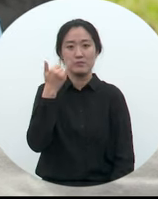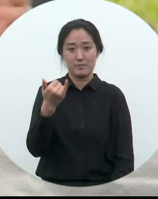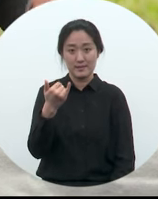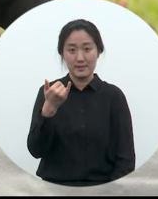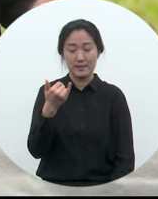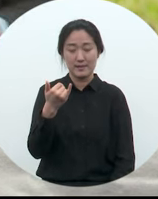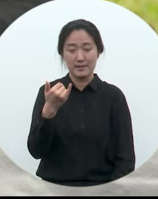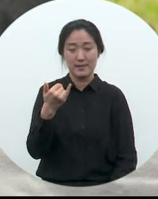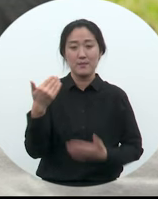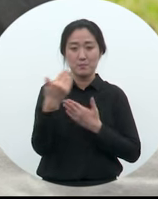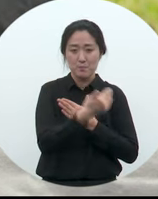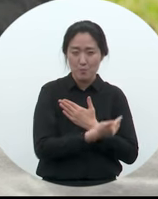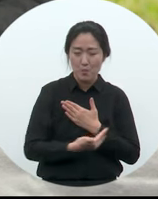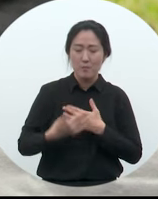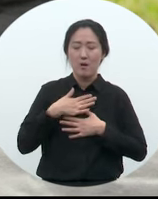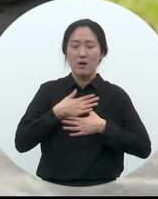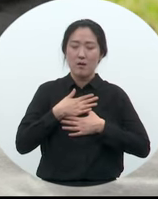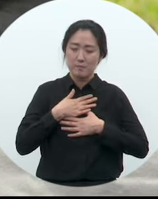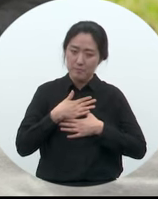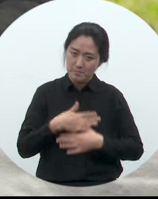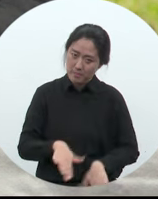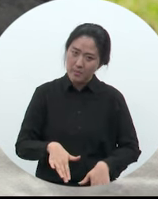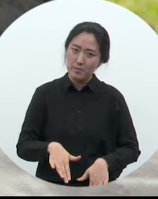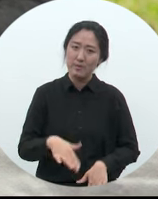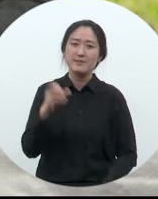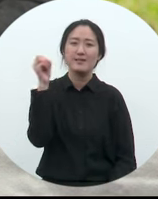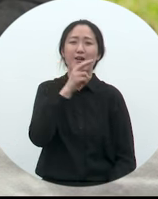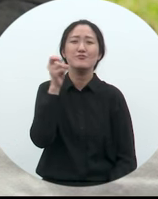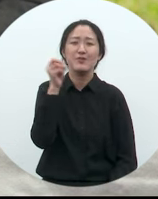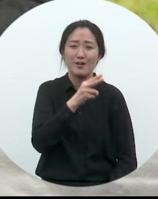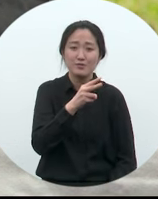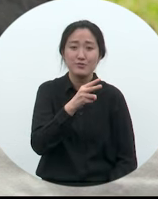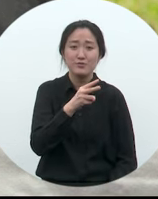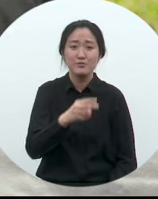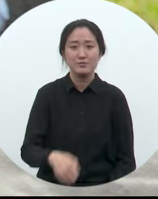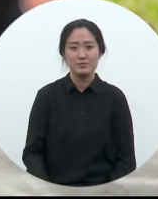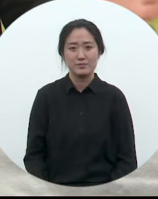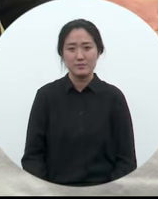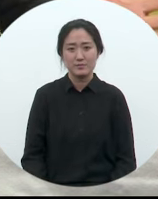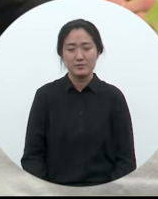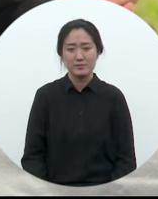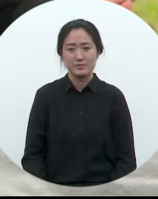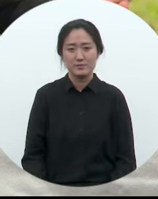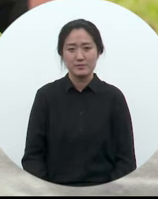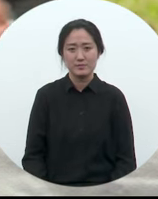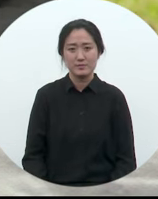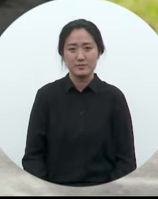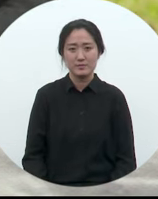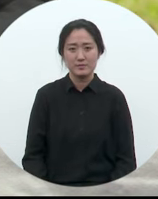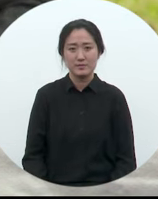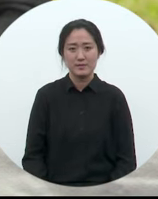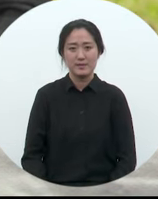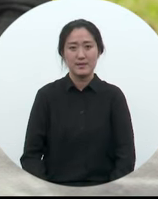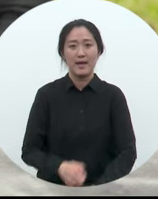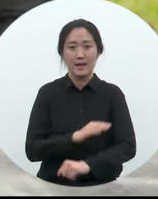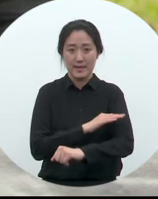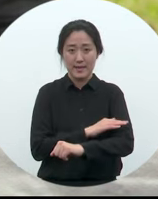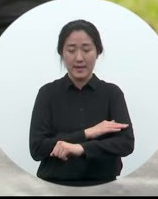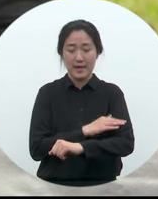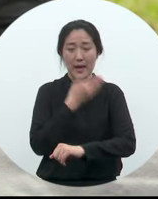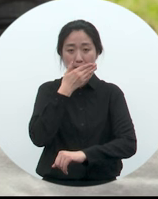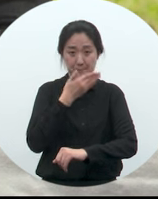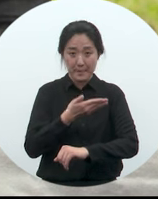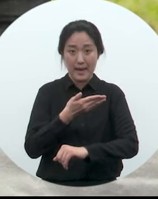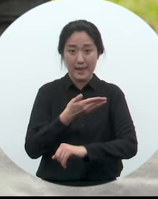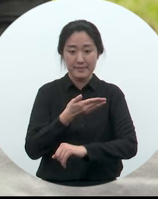우리 부모님들이 피로에 노출될 수밖에 없잖아요. 이런 피로에 노출될 때 가장 대표적으로